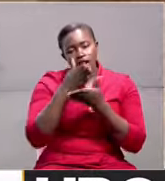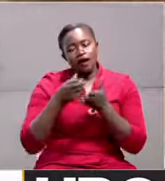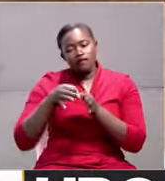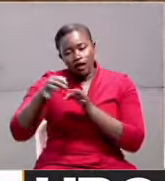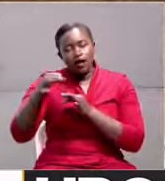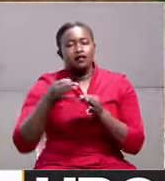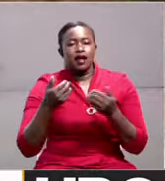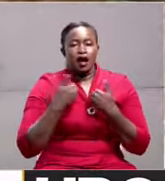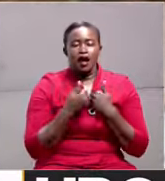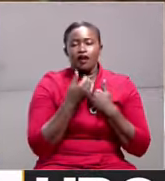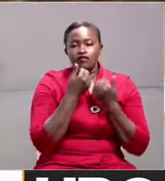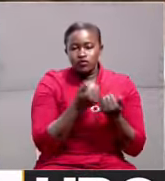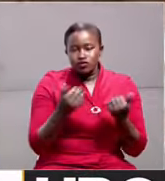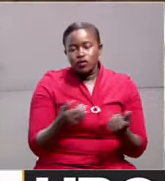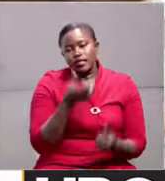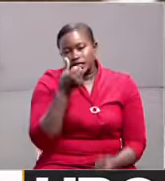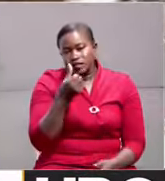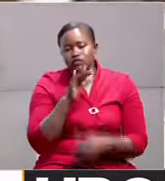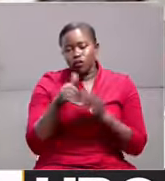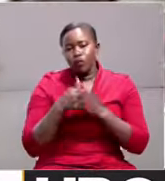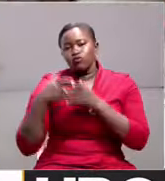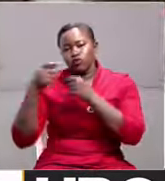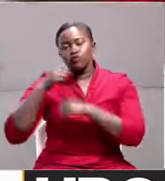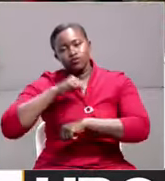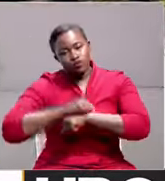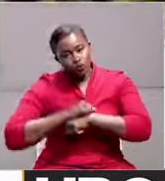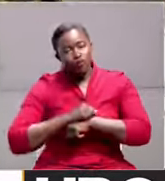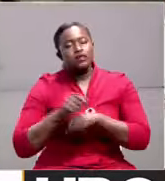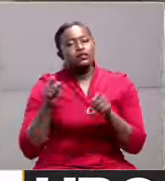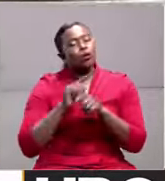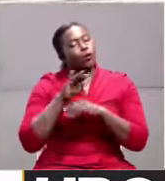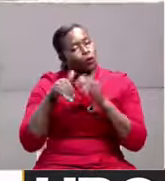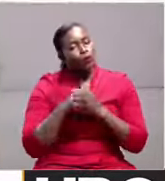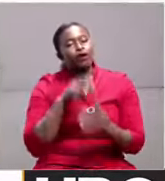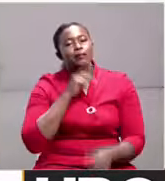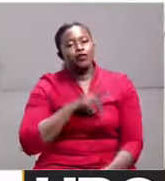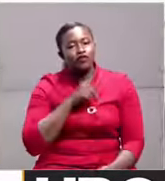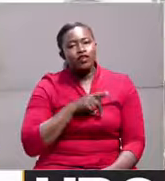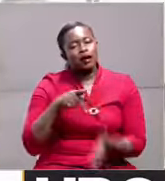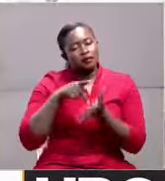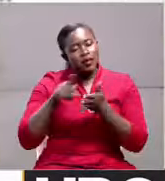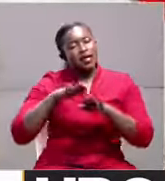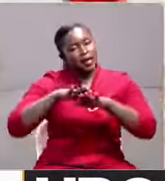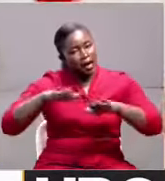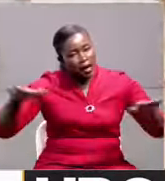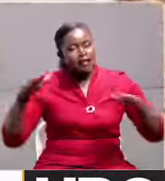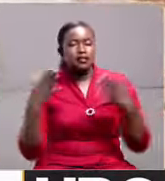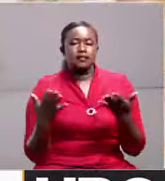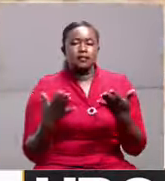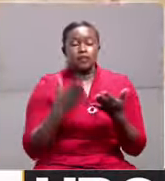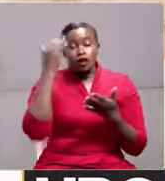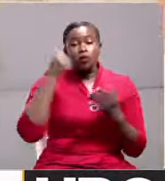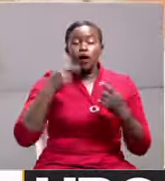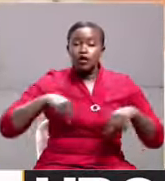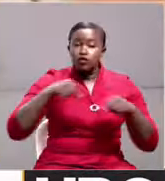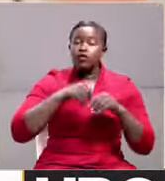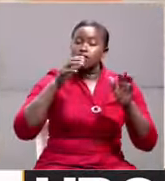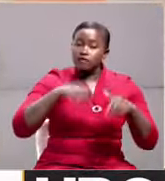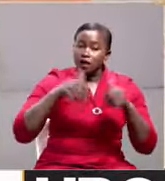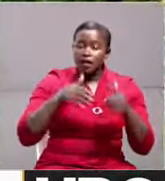mukaaga bonna bali kusomera. Kati ekyo nakyo magoba. Nguzeeko ebibanja. Kubanga fa abalimi obudde